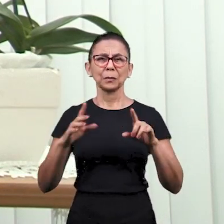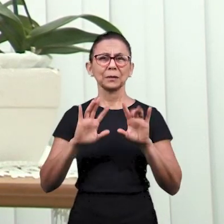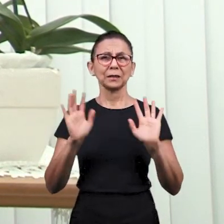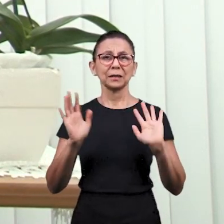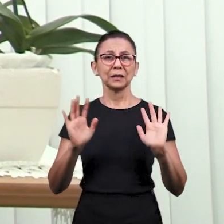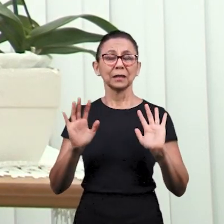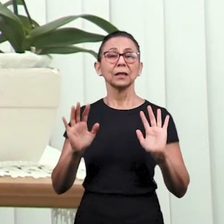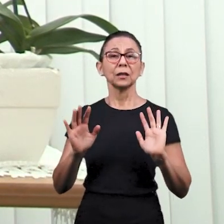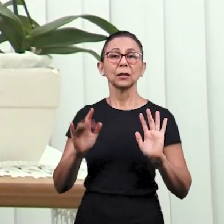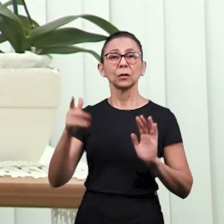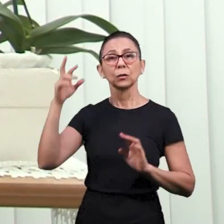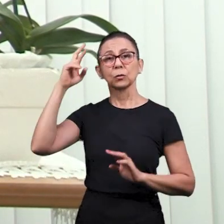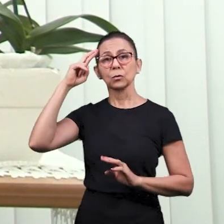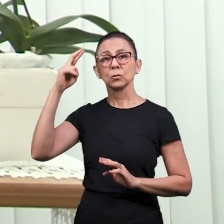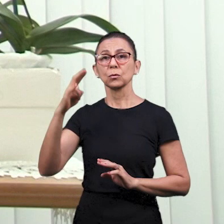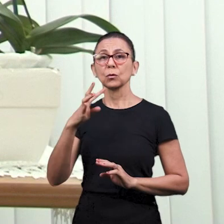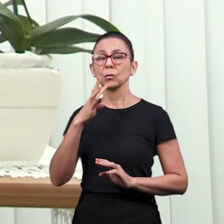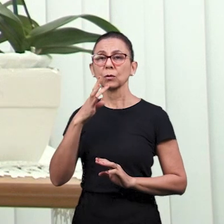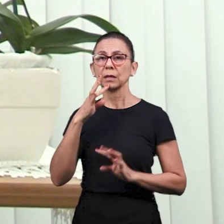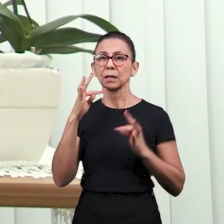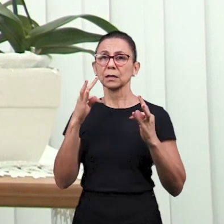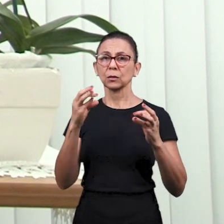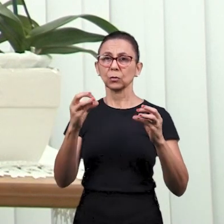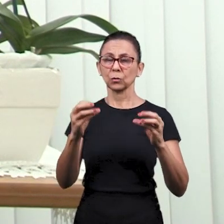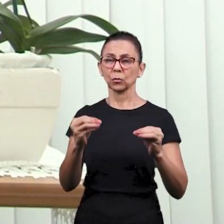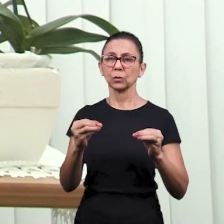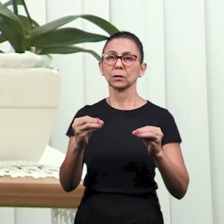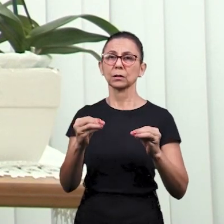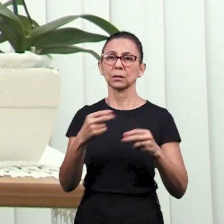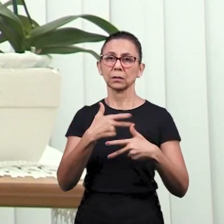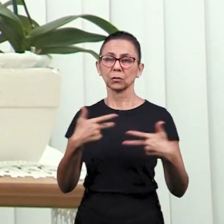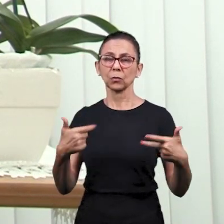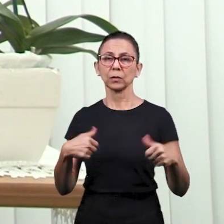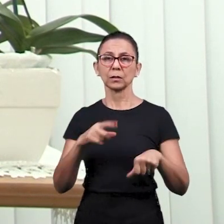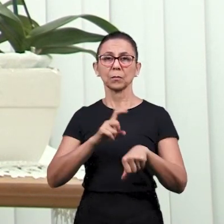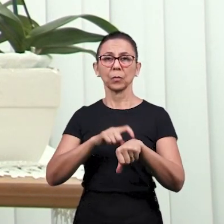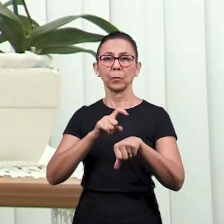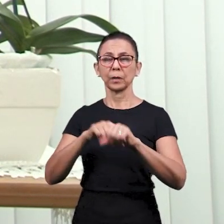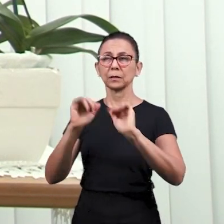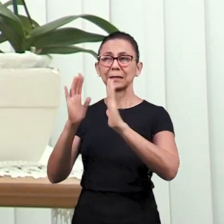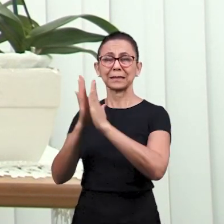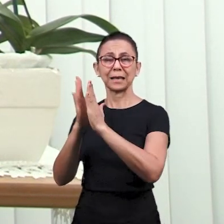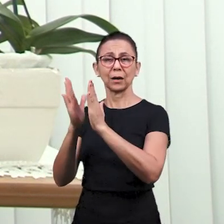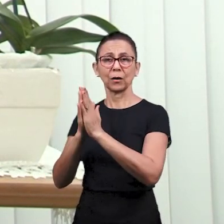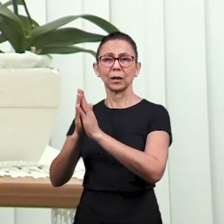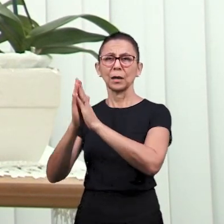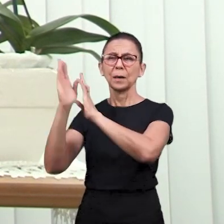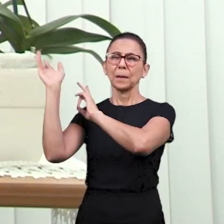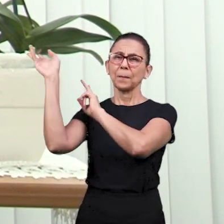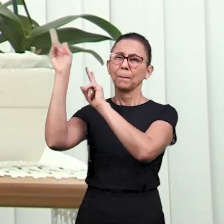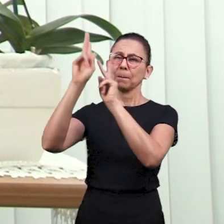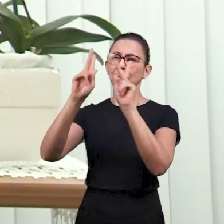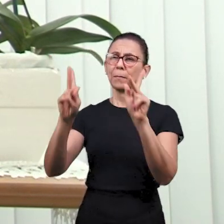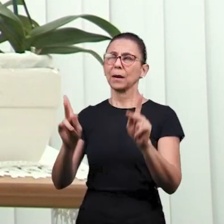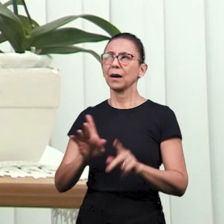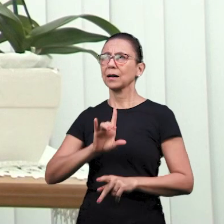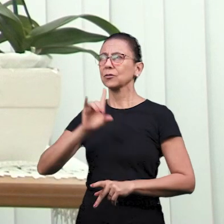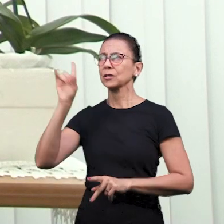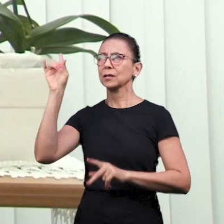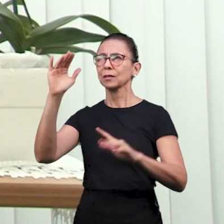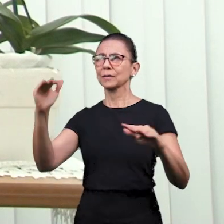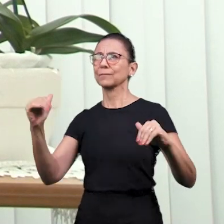послание к церкви филиппийцам, не заботьтесь ни о чем, но ваши молитвы и прошения представляйте Господу